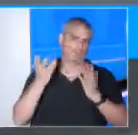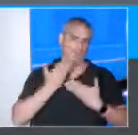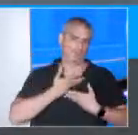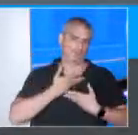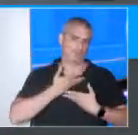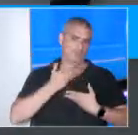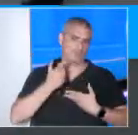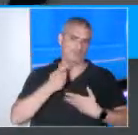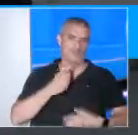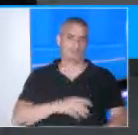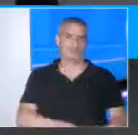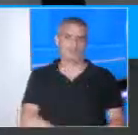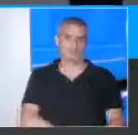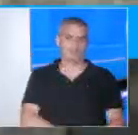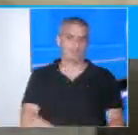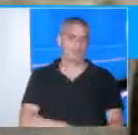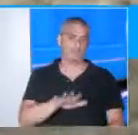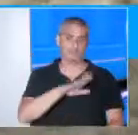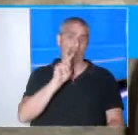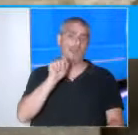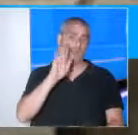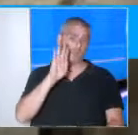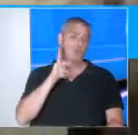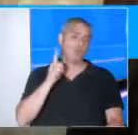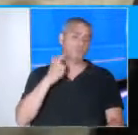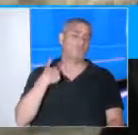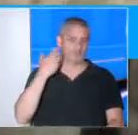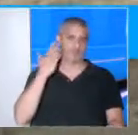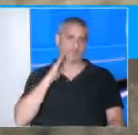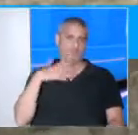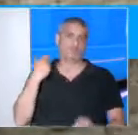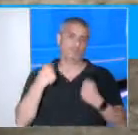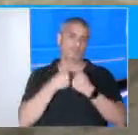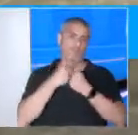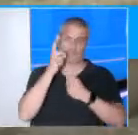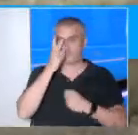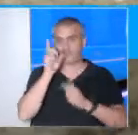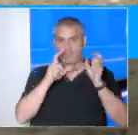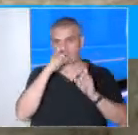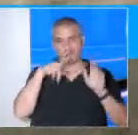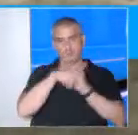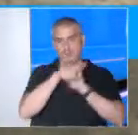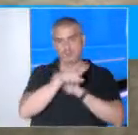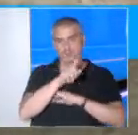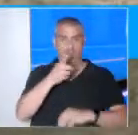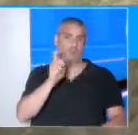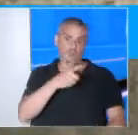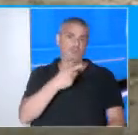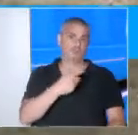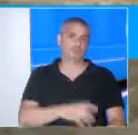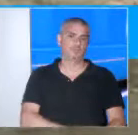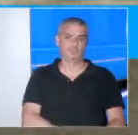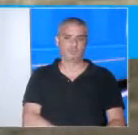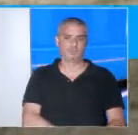אצל האליטות של קבול, ואני צופה שיהיו הרבה מאוד פליטים שינסו לברוח, אותם אנשים שהחוקים הנוקשים